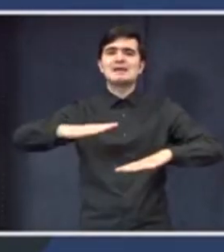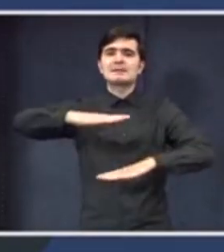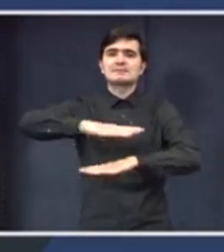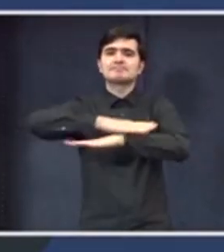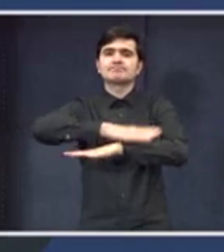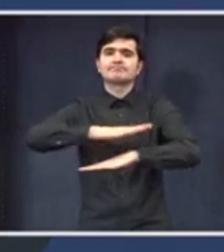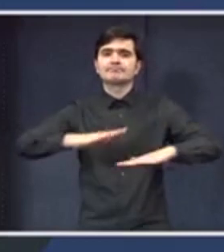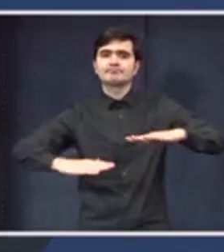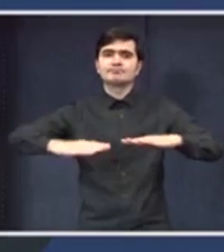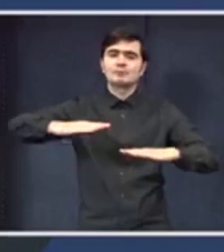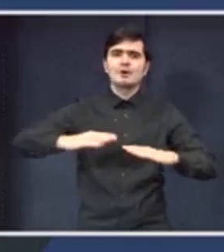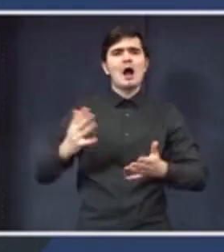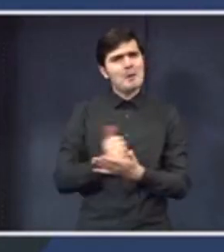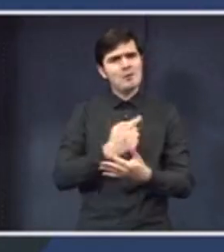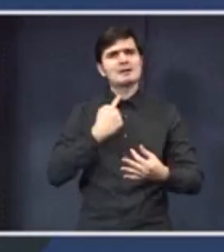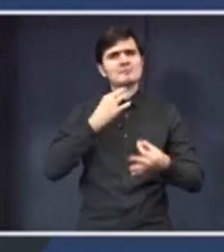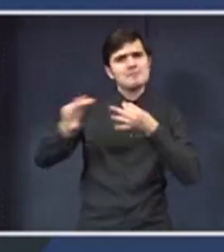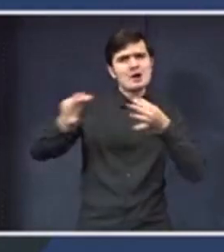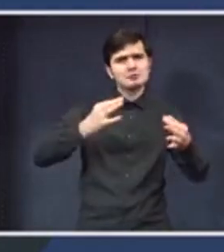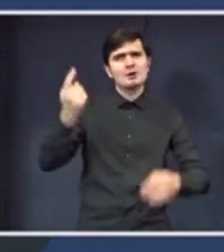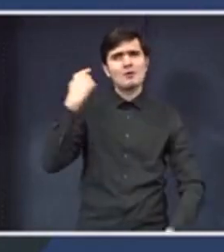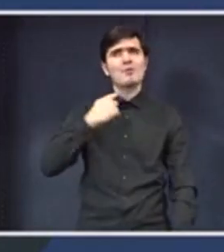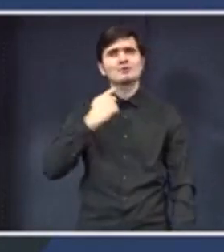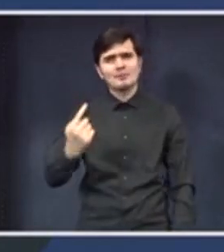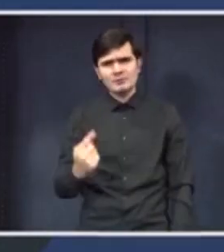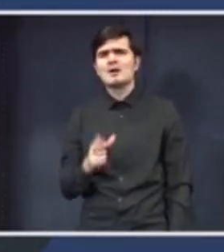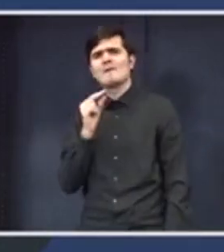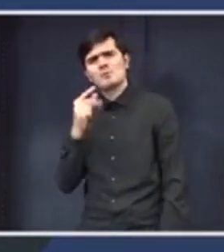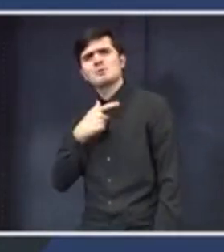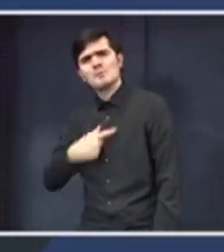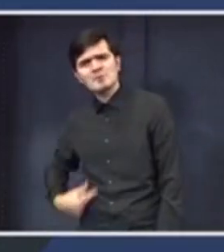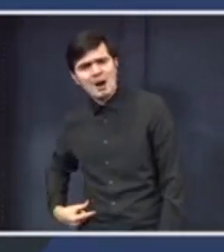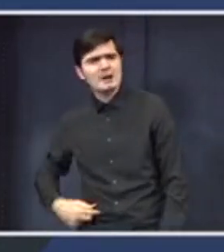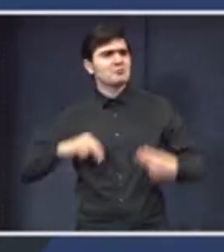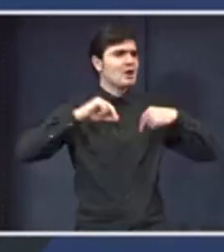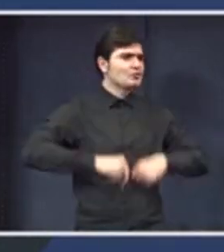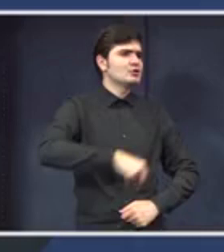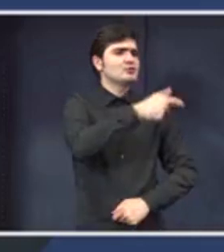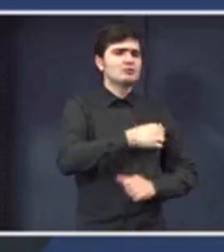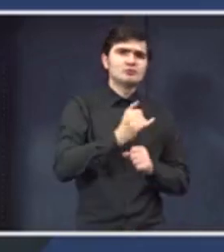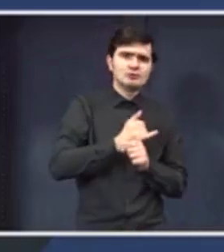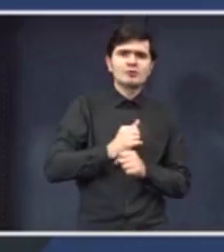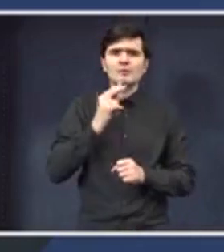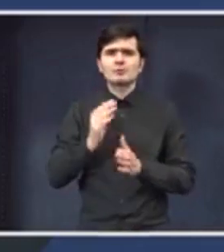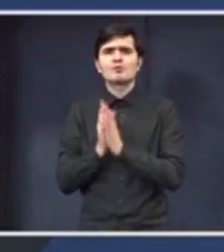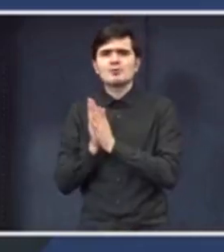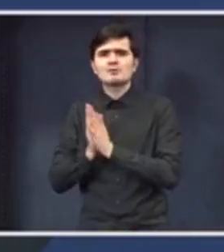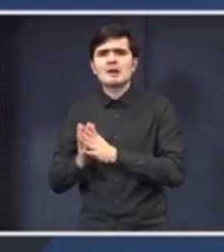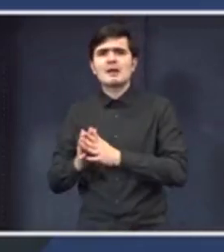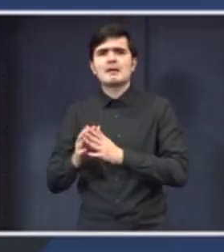Am luat niște măsuri, acum o săptămână, după ce m-am consultat și cu primarii, cu președinții Consiliului Județean, culte religioase